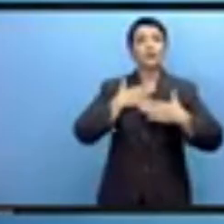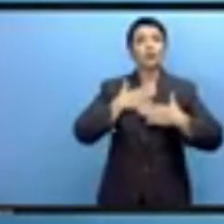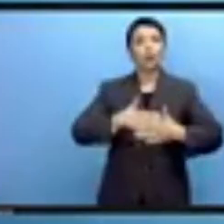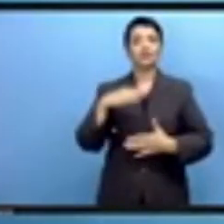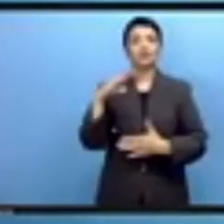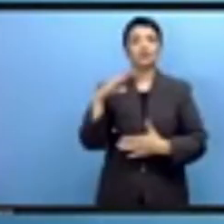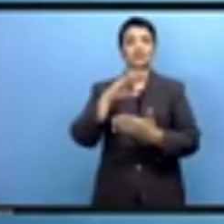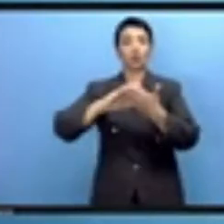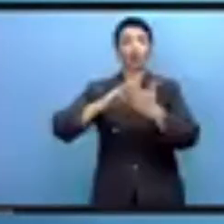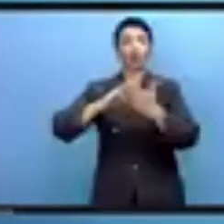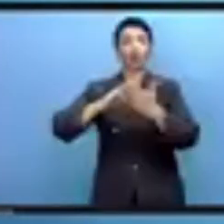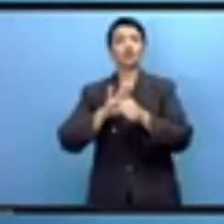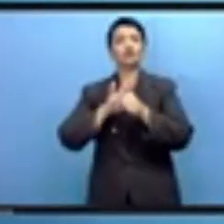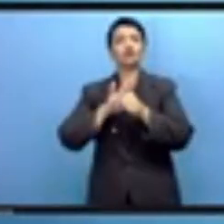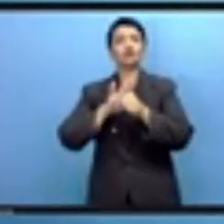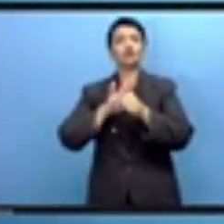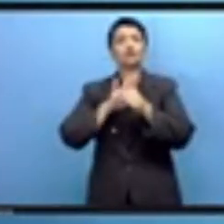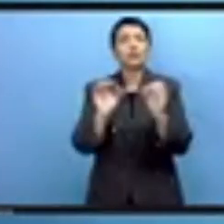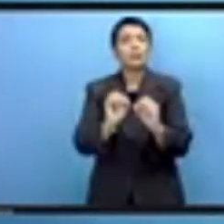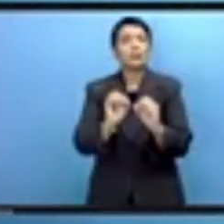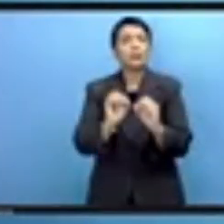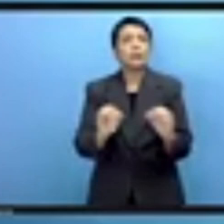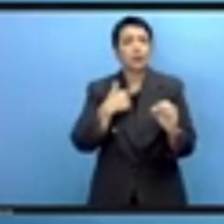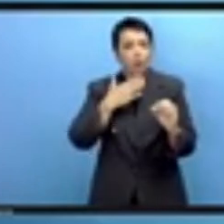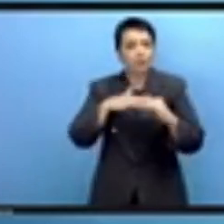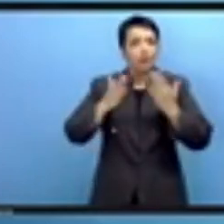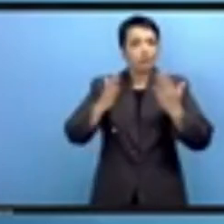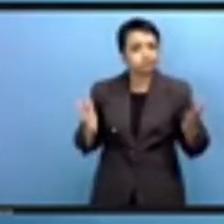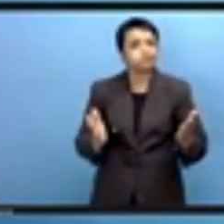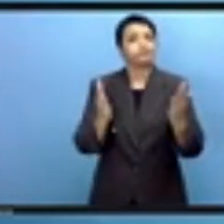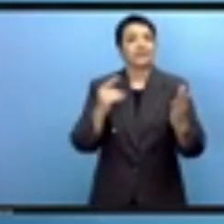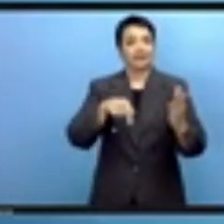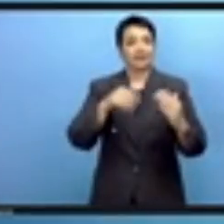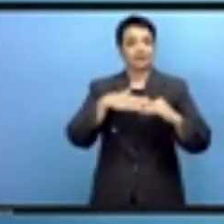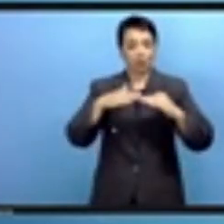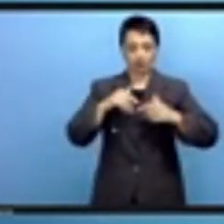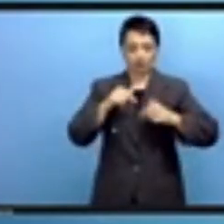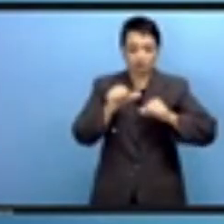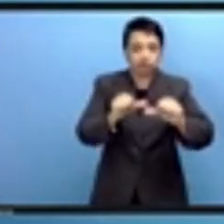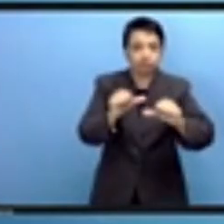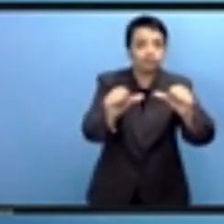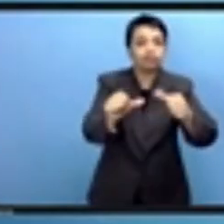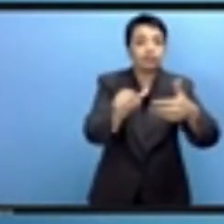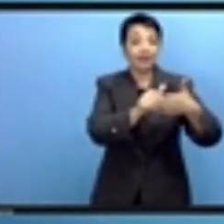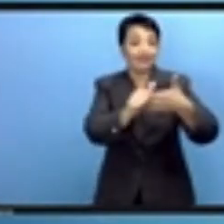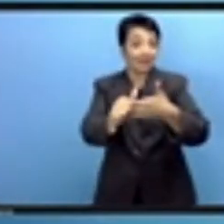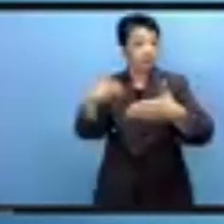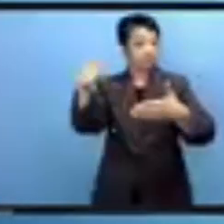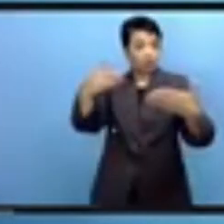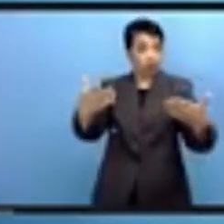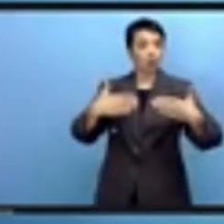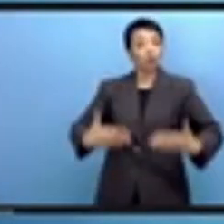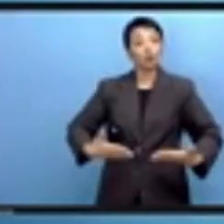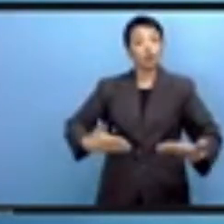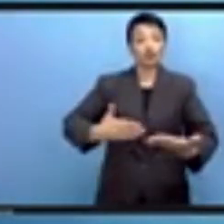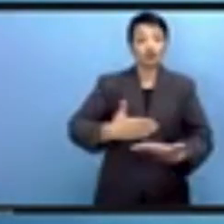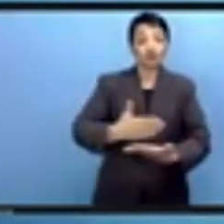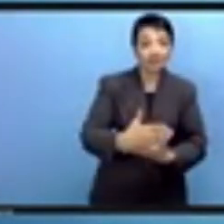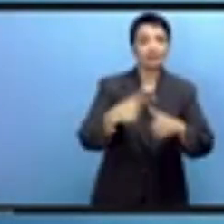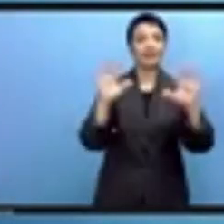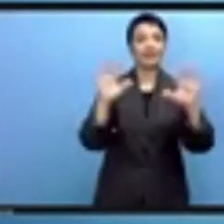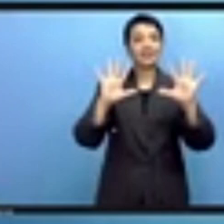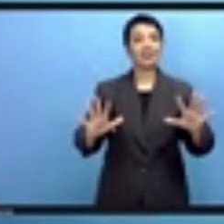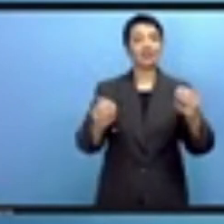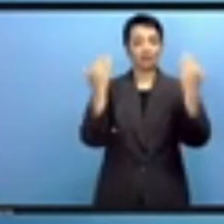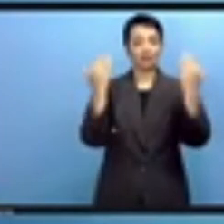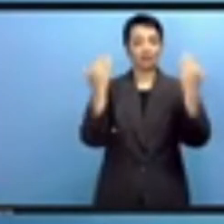办，但同样也应该认识到面临着巨大的压力。互联网方面发展和数